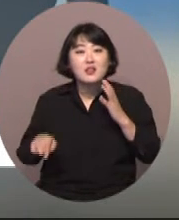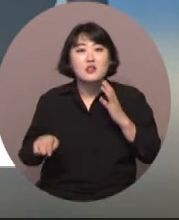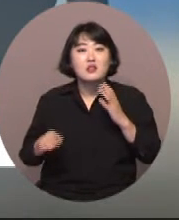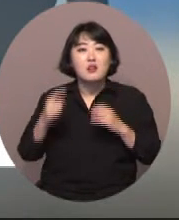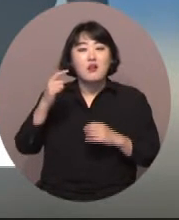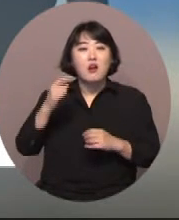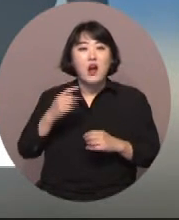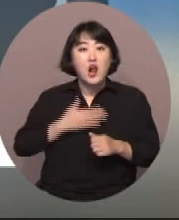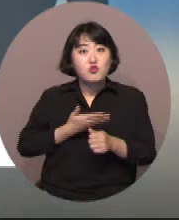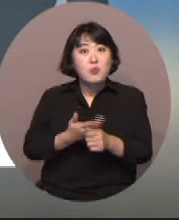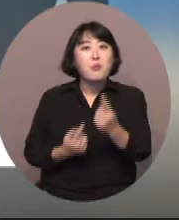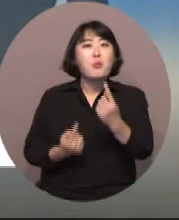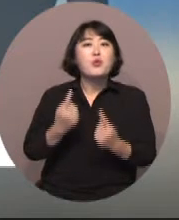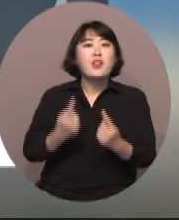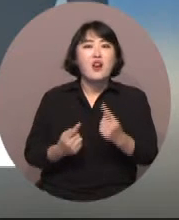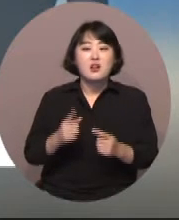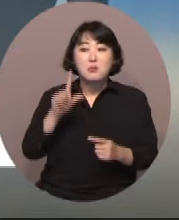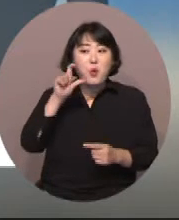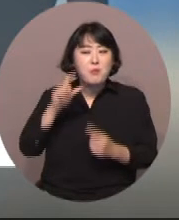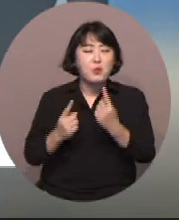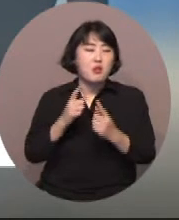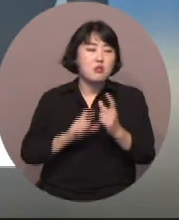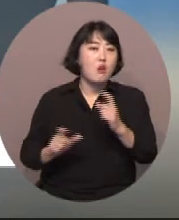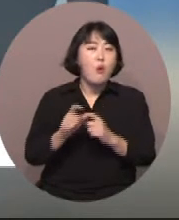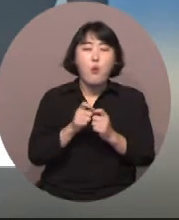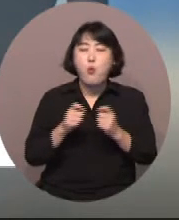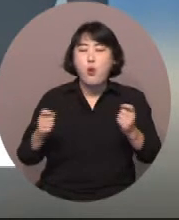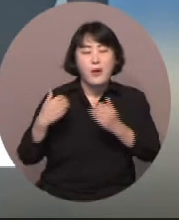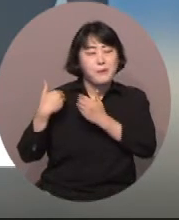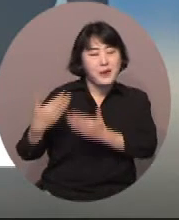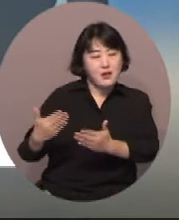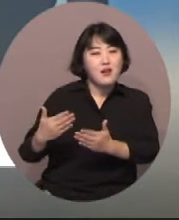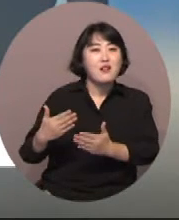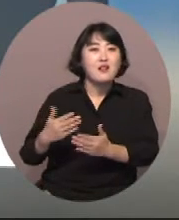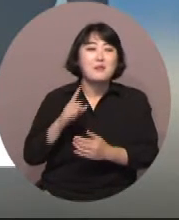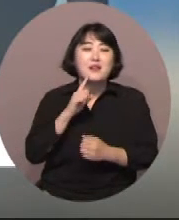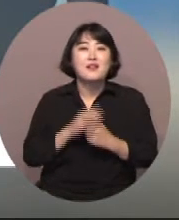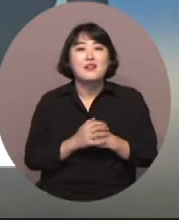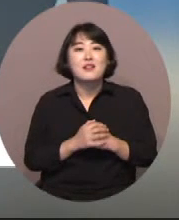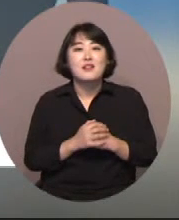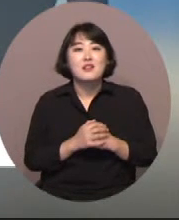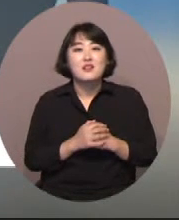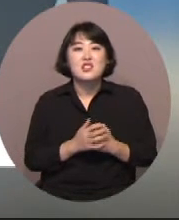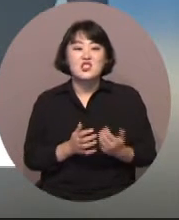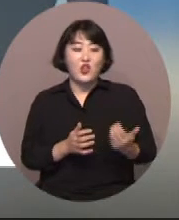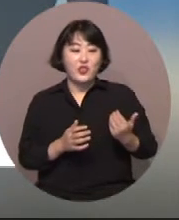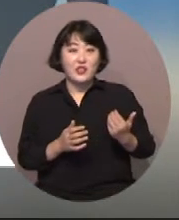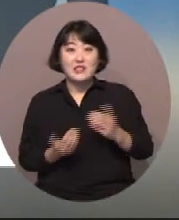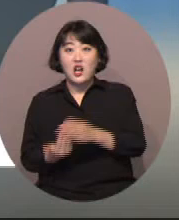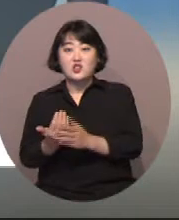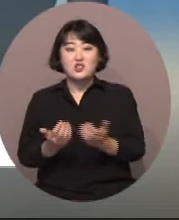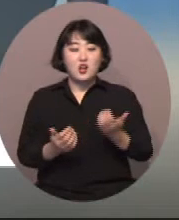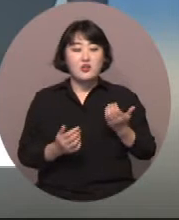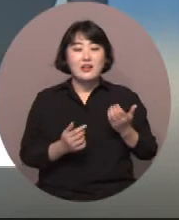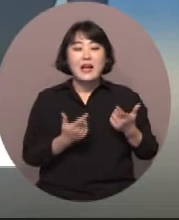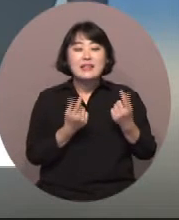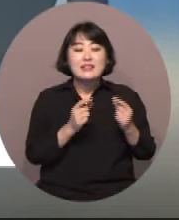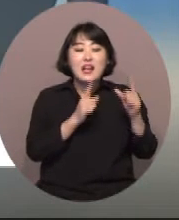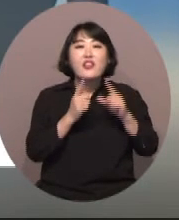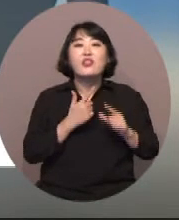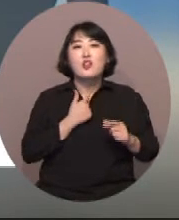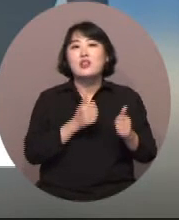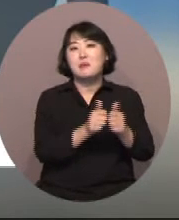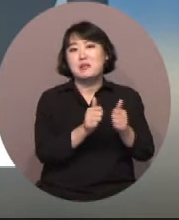것보다 더 오래 방치됐던 정황이 확인됐습니다. 사건 발생쯤 아이와 함께 살았다는 남성을 취재진이 직접